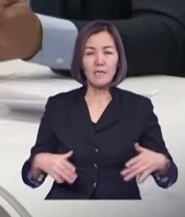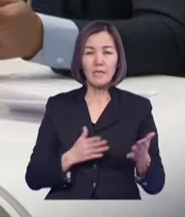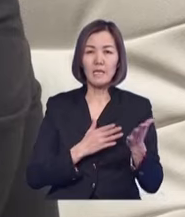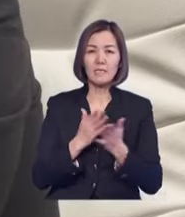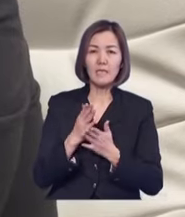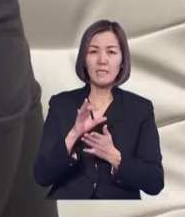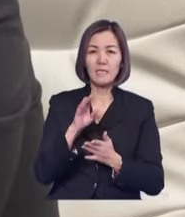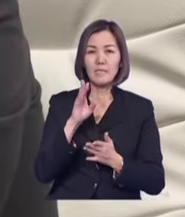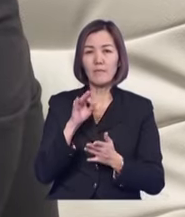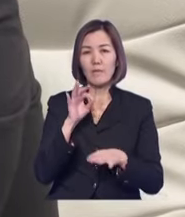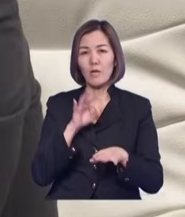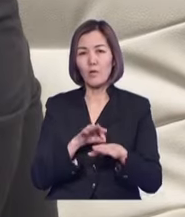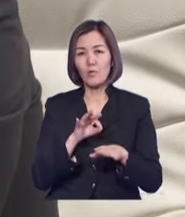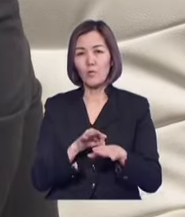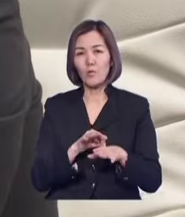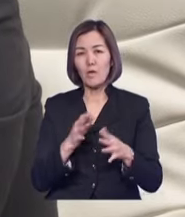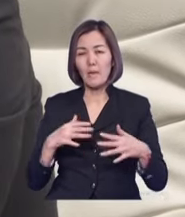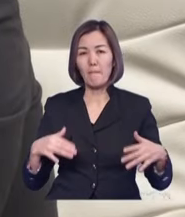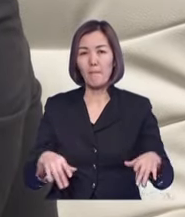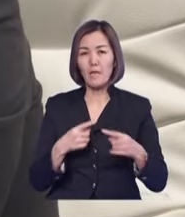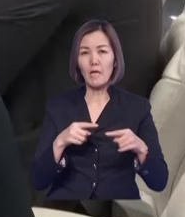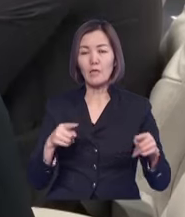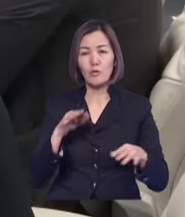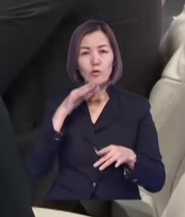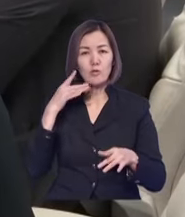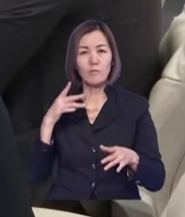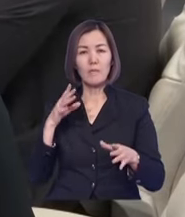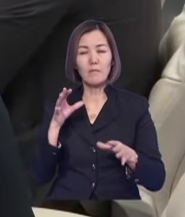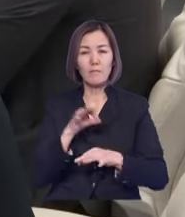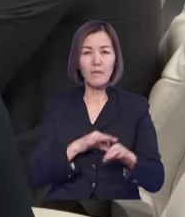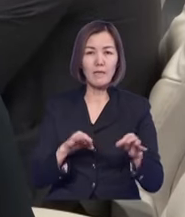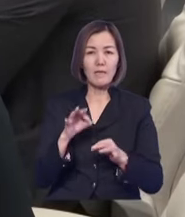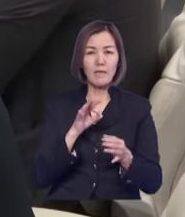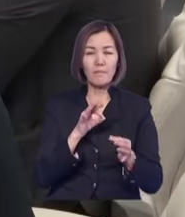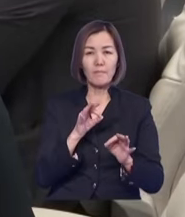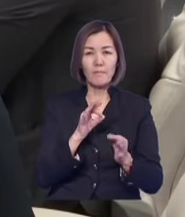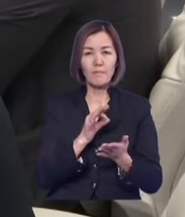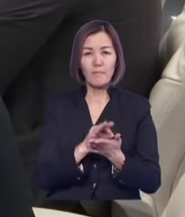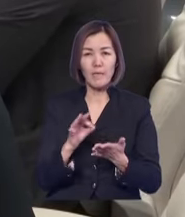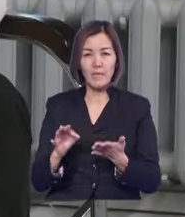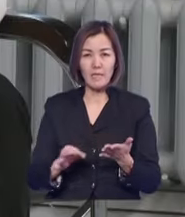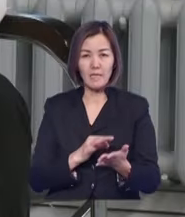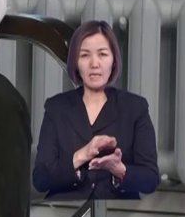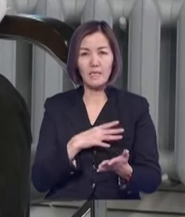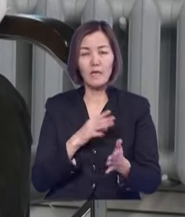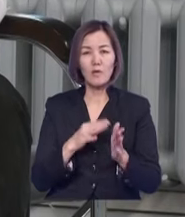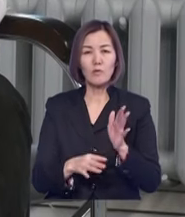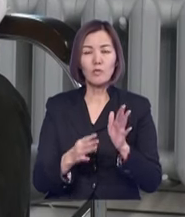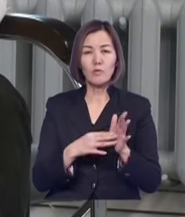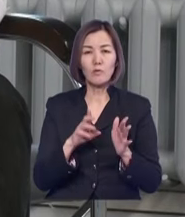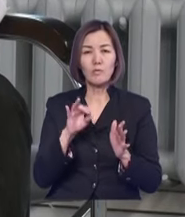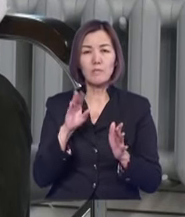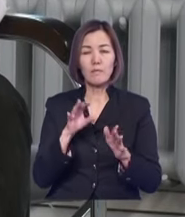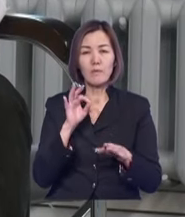Сібір жарасының ошақтары мен мал қорымдары түрлі түспен белгіленіп түсірілді. Облыс бойынша 99 Сібір жарасының ошақтары бар.